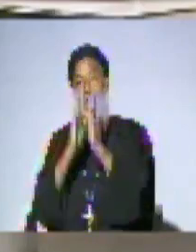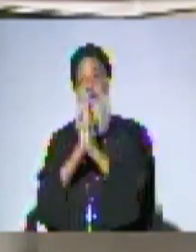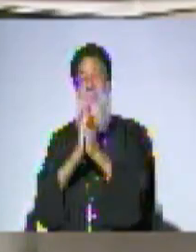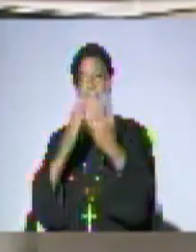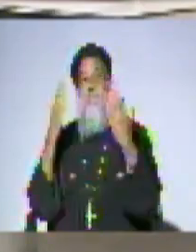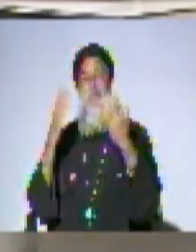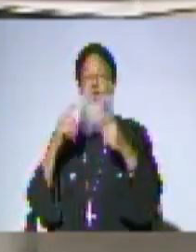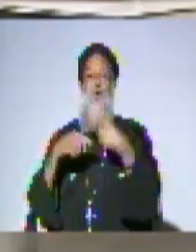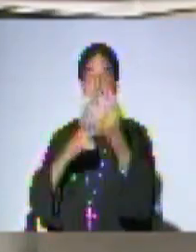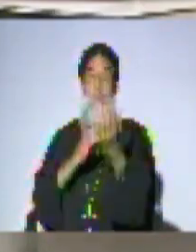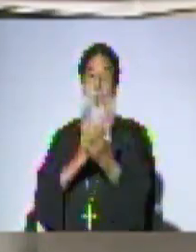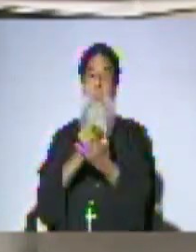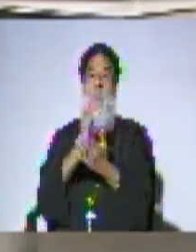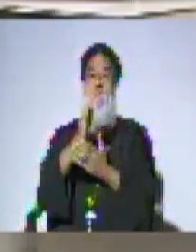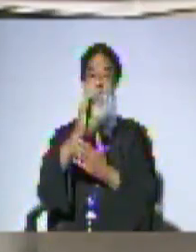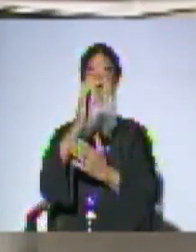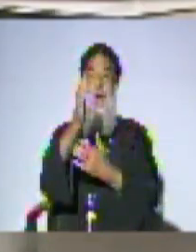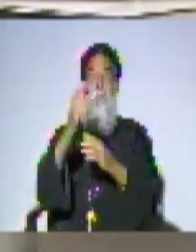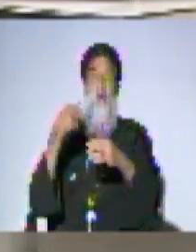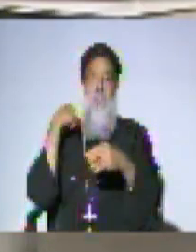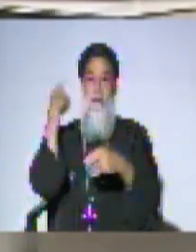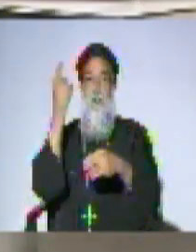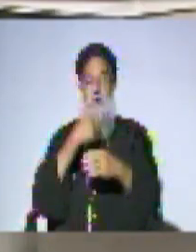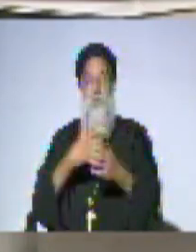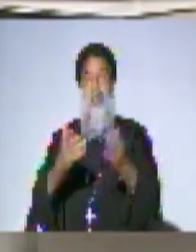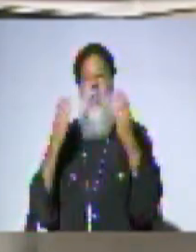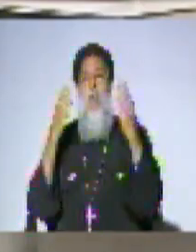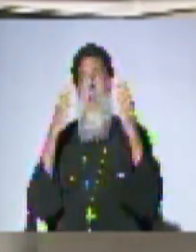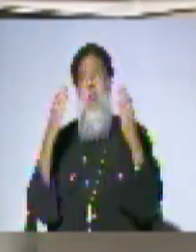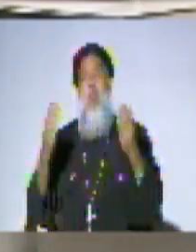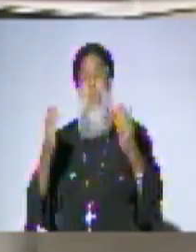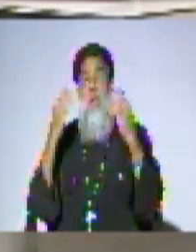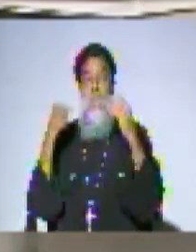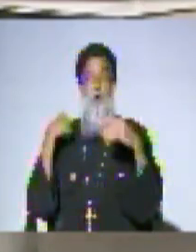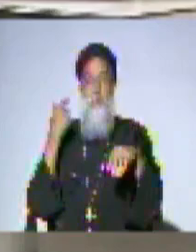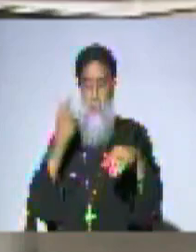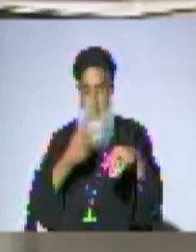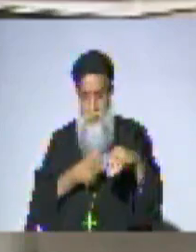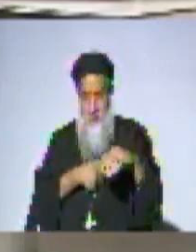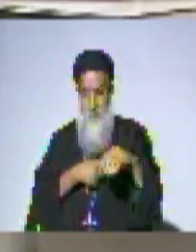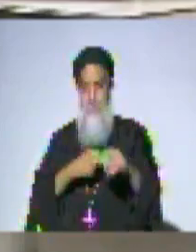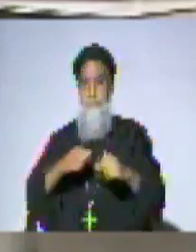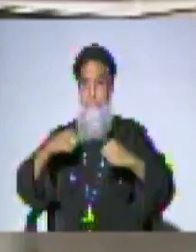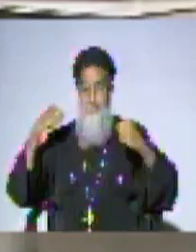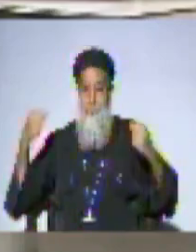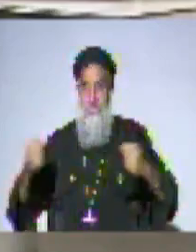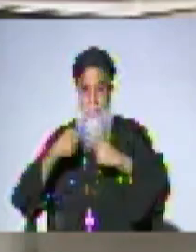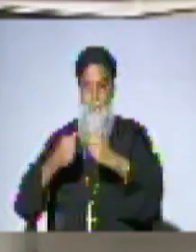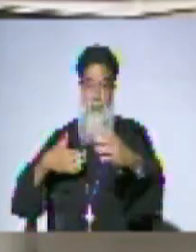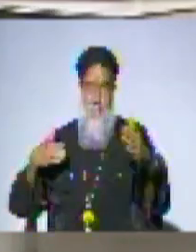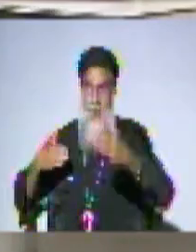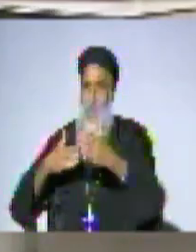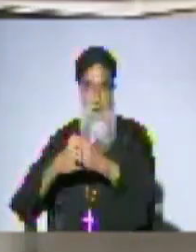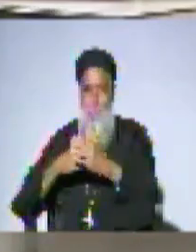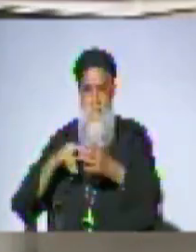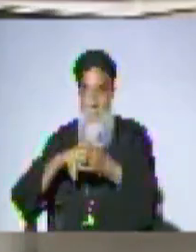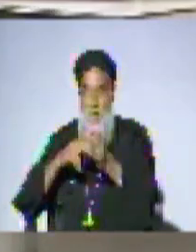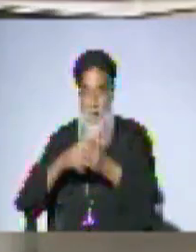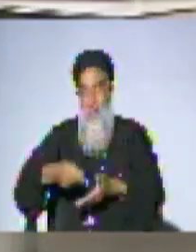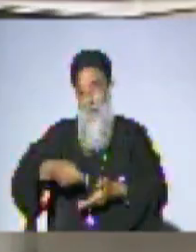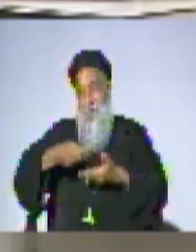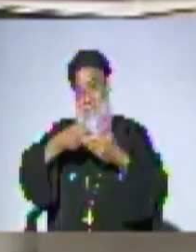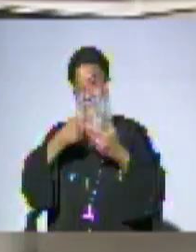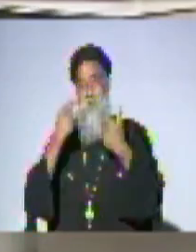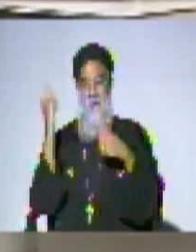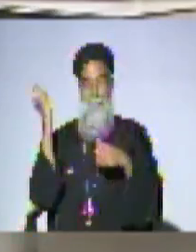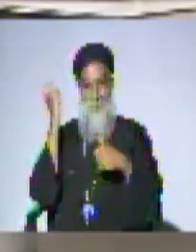طول القداس بنتقدس بالصلوات لكي نؤهل للتناول، فلما